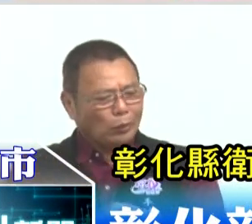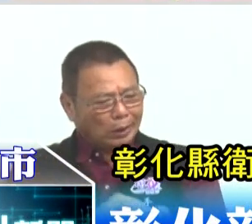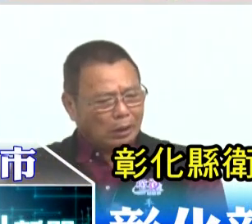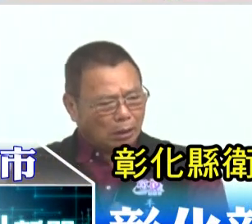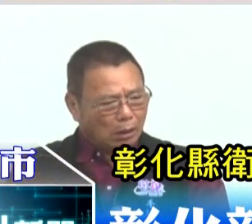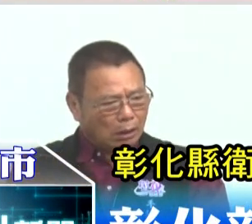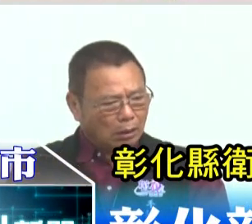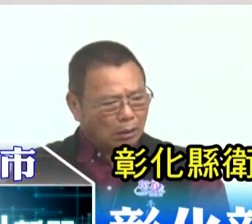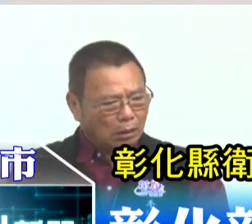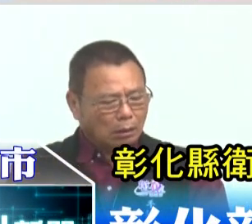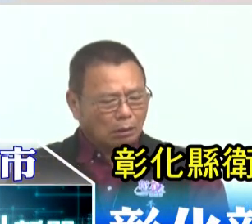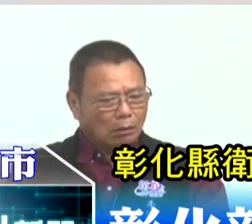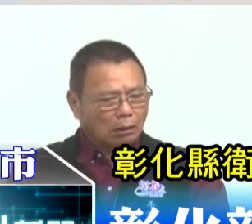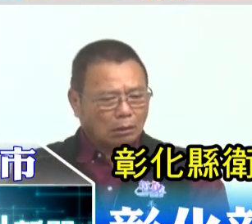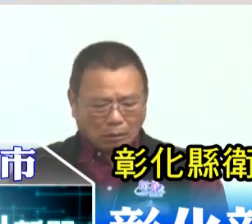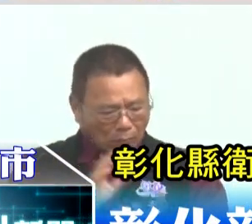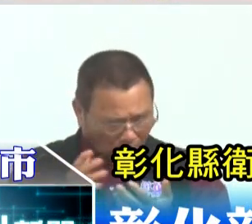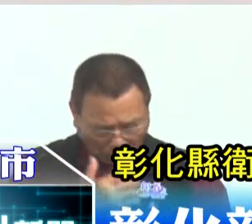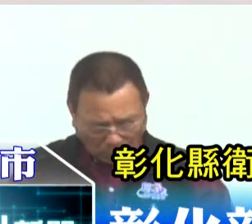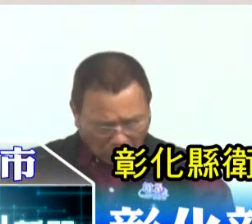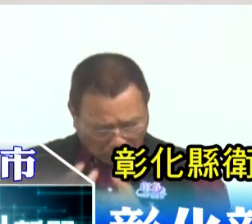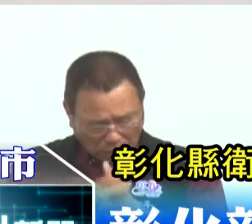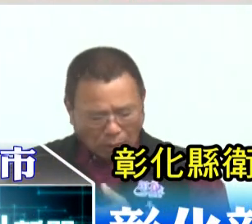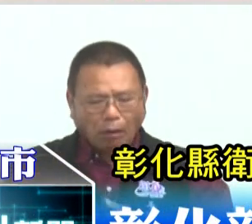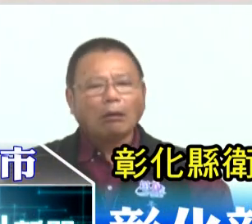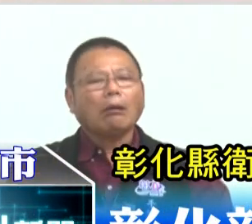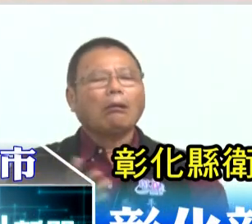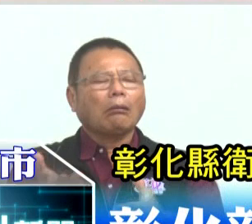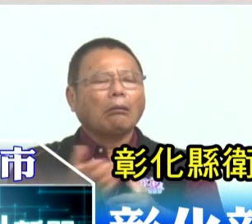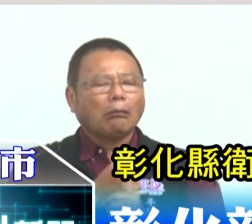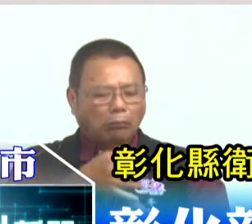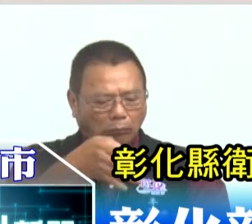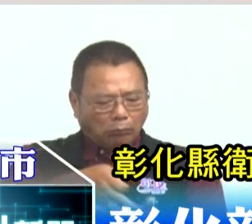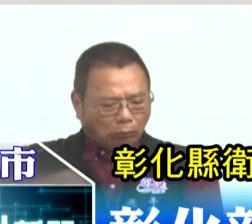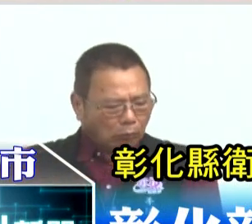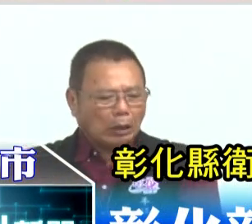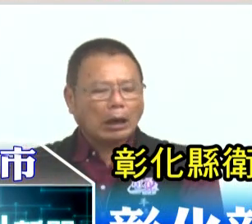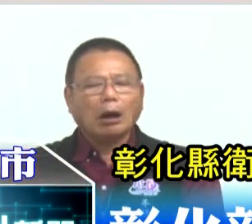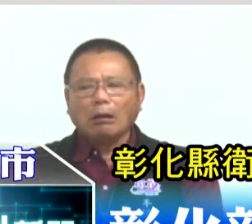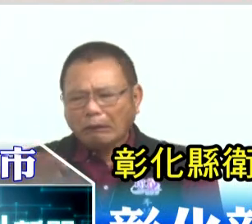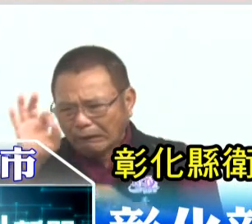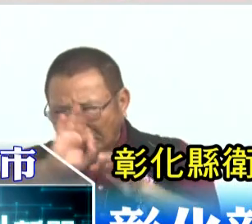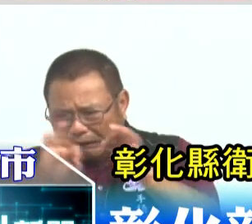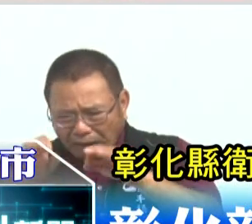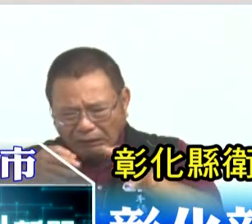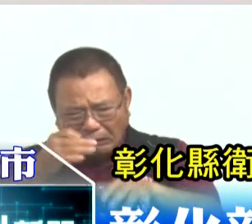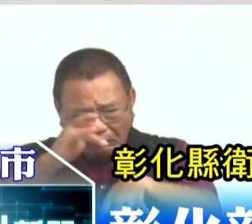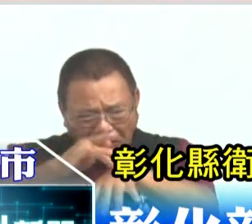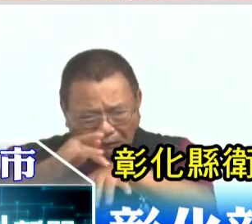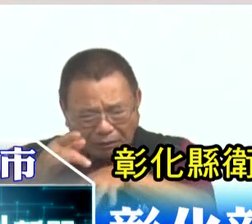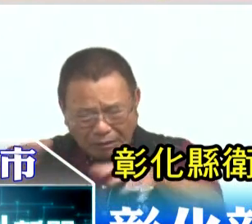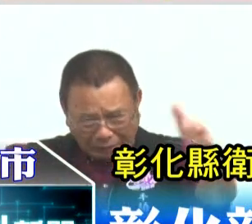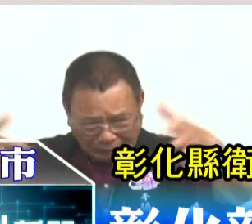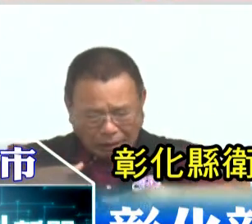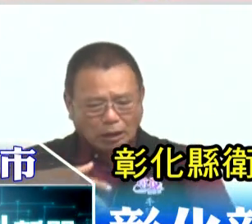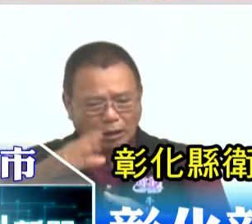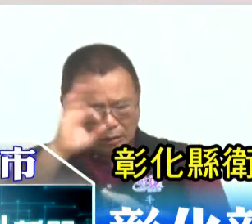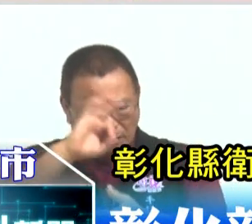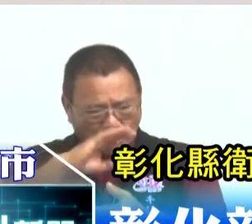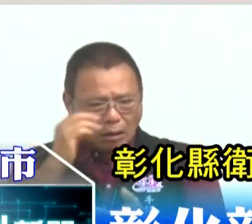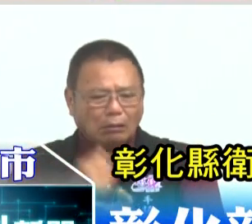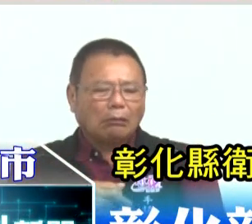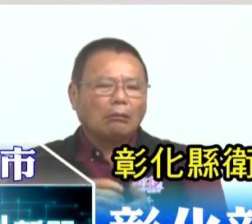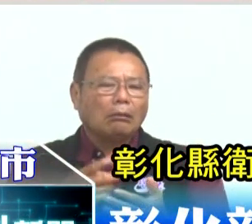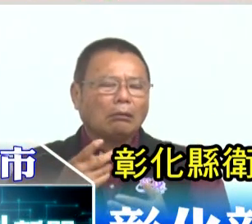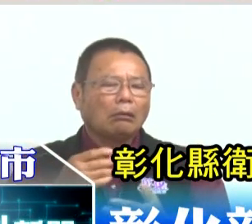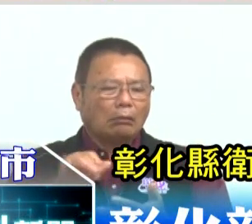CT 值是 15.28， 全部框列了，之后才把整个群聚找出来，这个接触者找出来。啊，这个二女儿实际